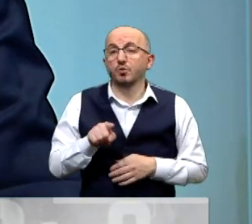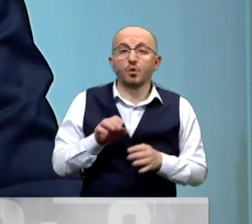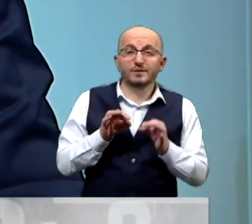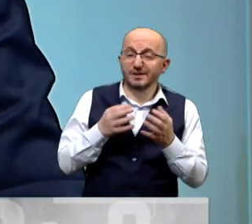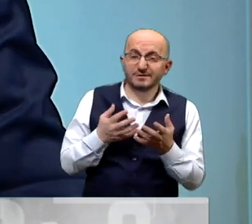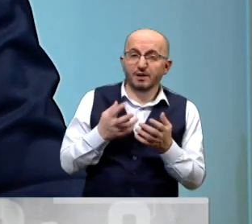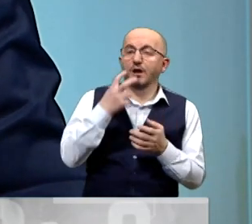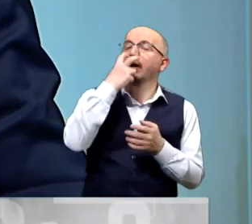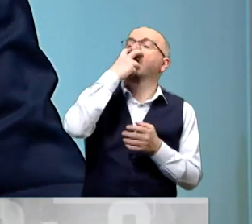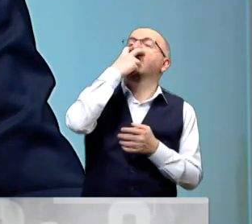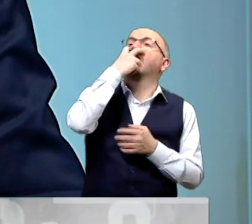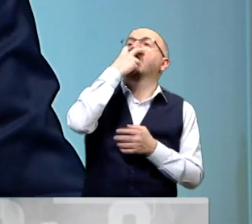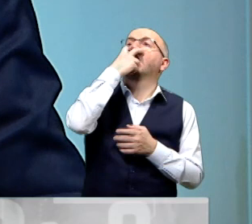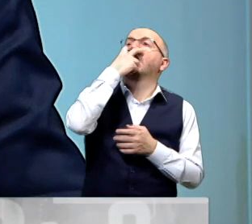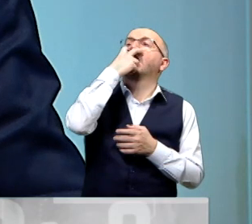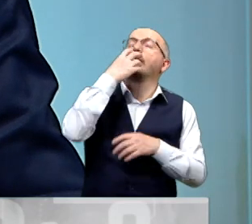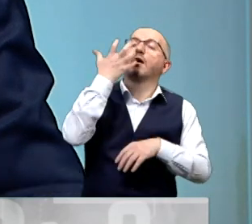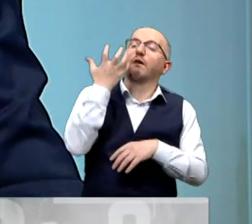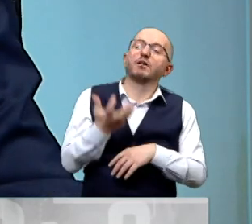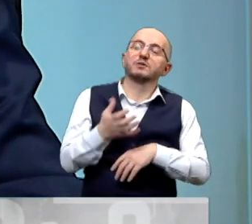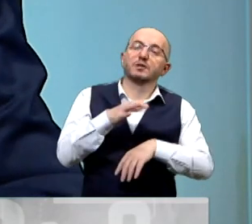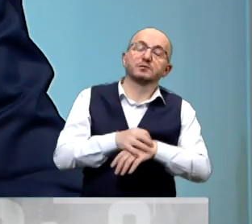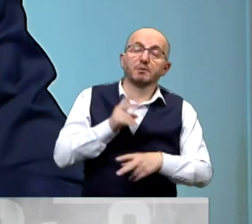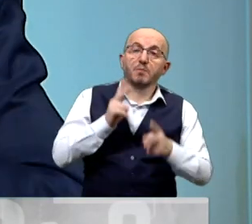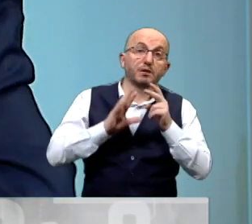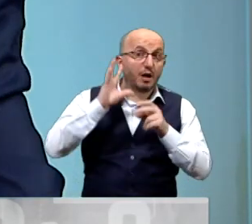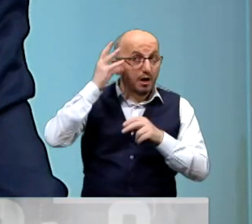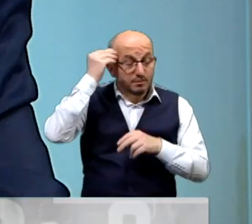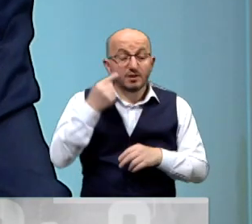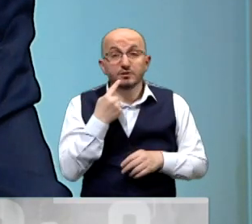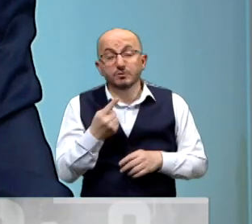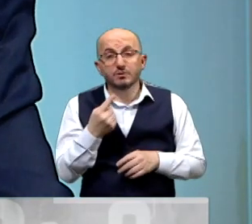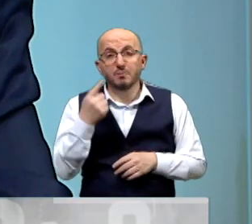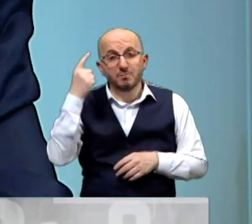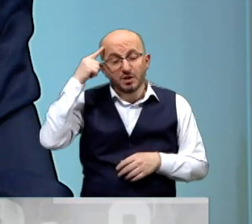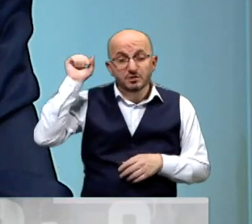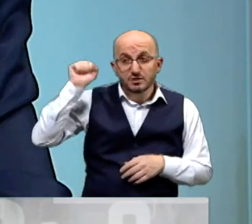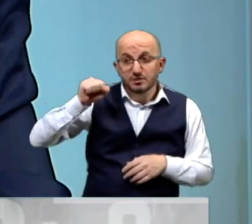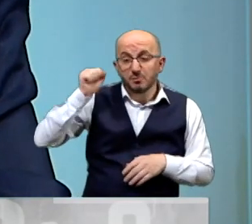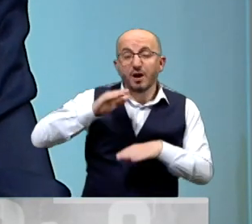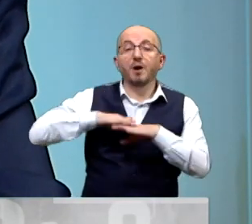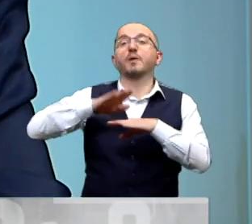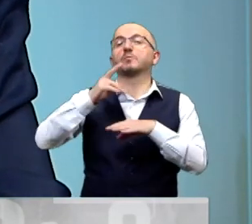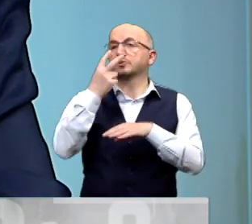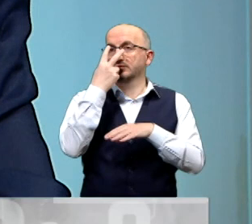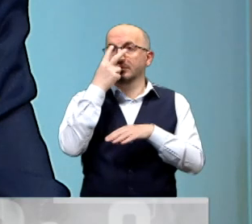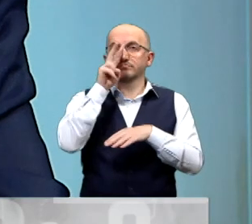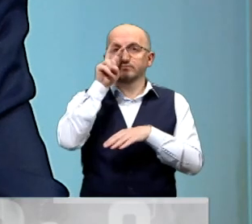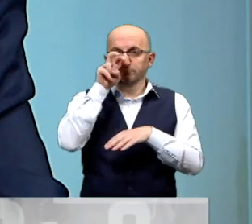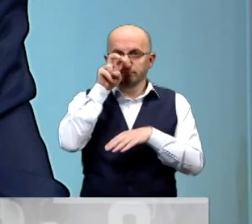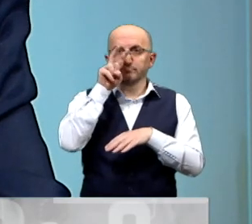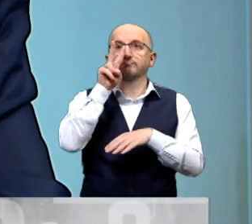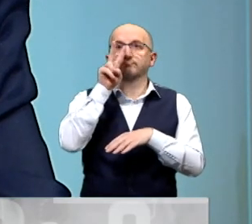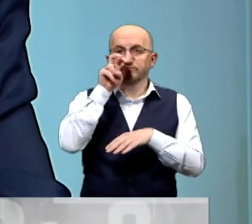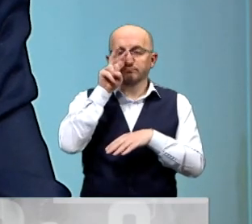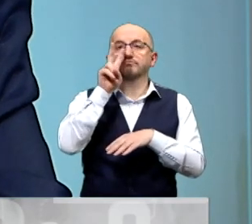Bir bakıma Koma halidir Hatta bazı alimler diyorlar ki başı ile ima edemiyorsa gözleriyle takip